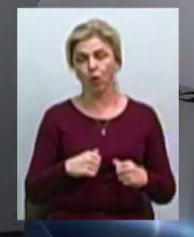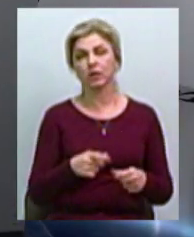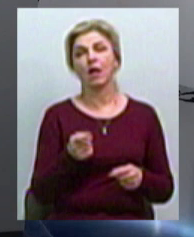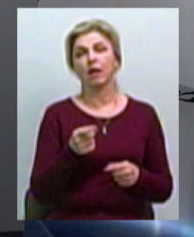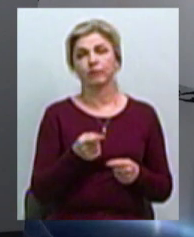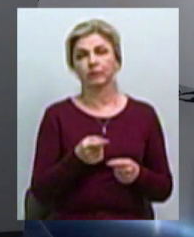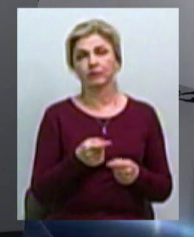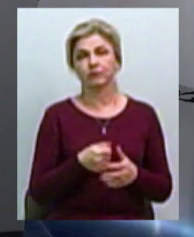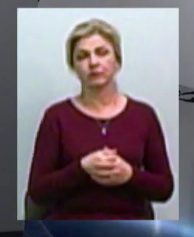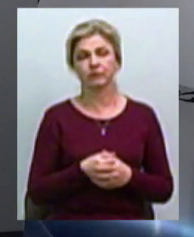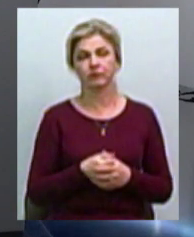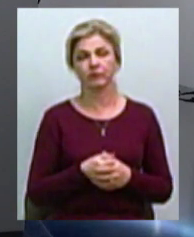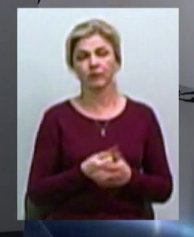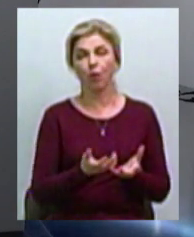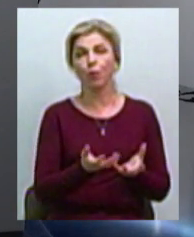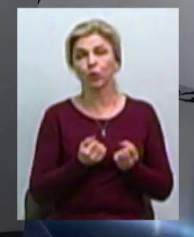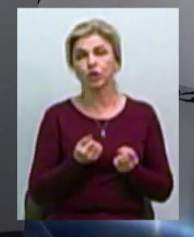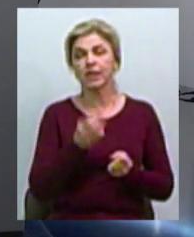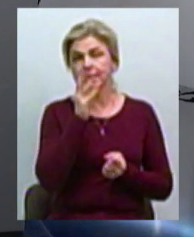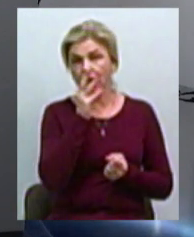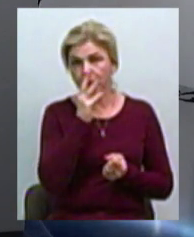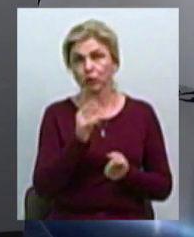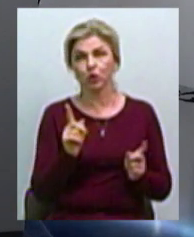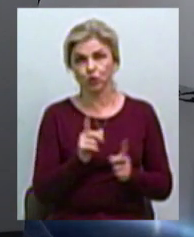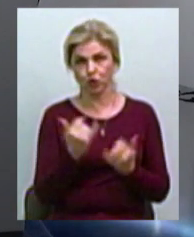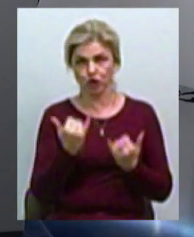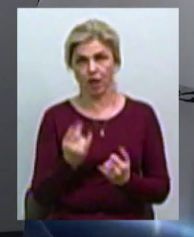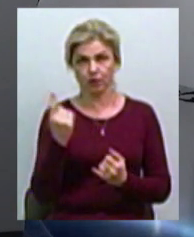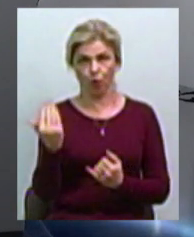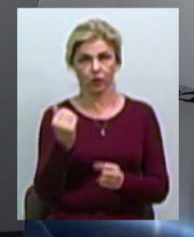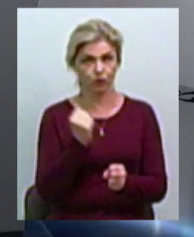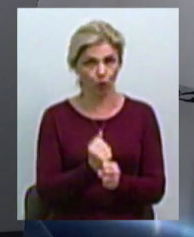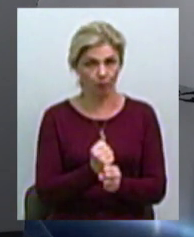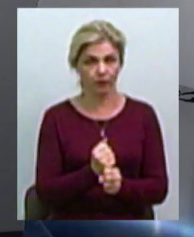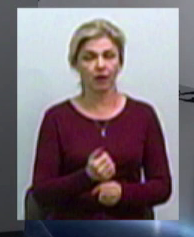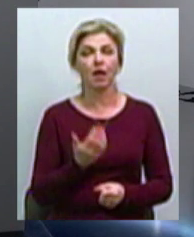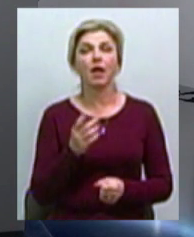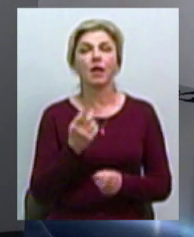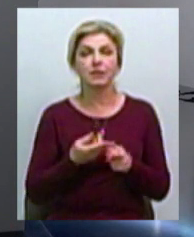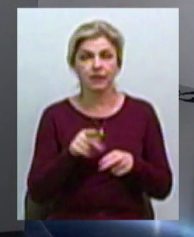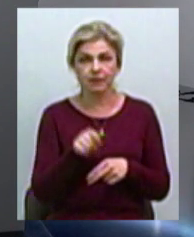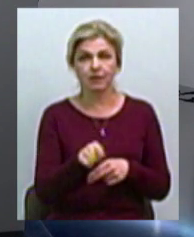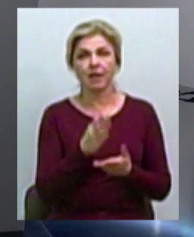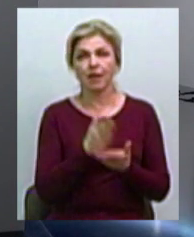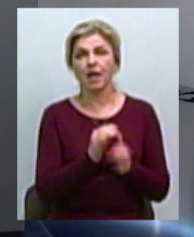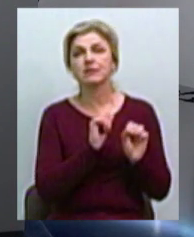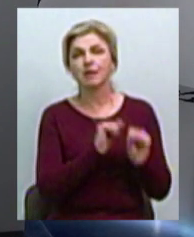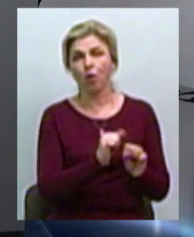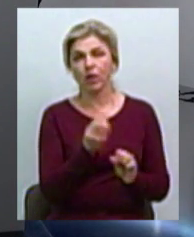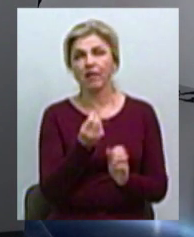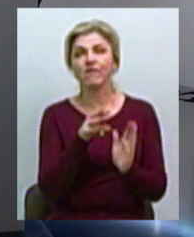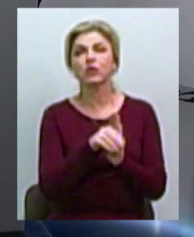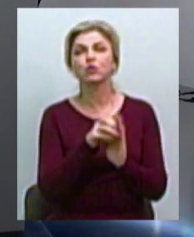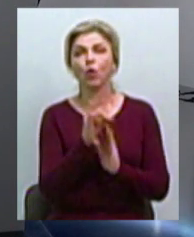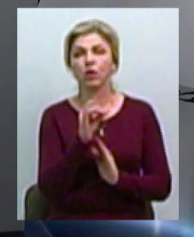той заробок, який він зараз зробить. Тому, скажімо так, саме це є захистом інвестора. Якщо